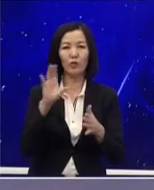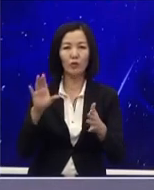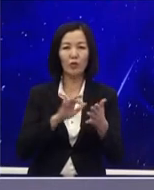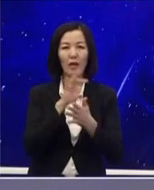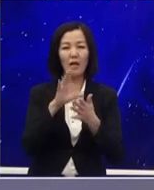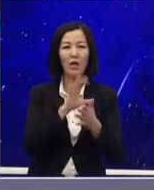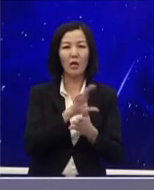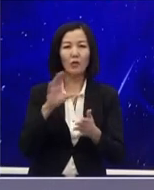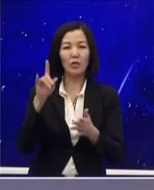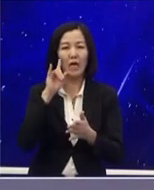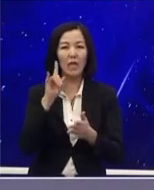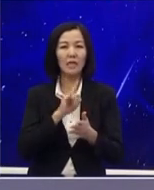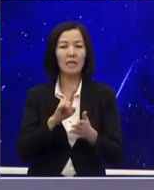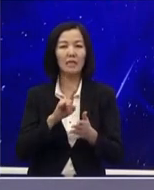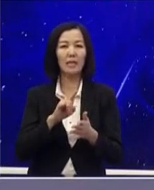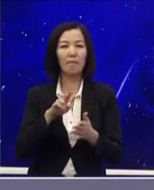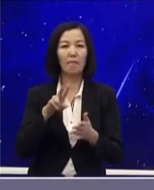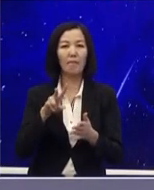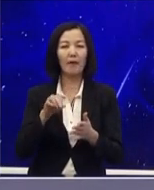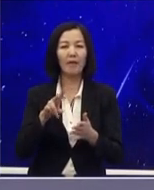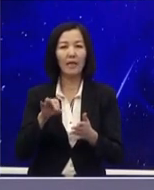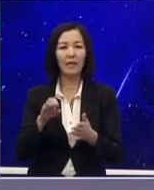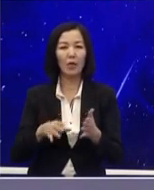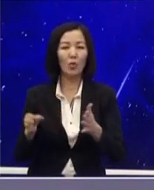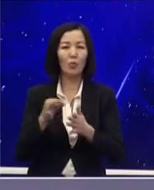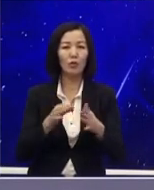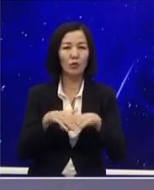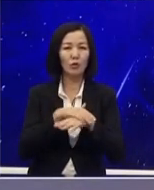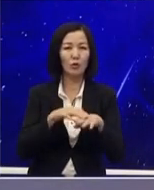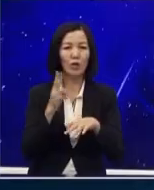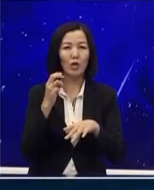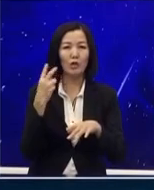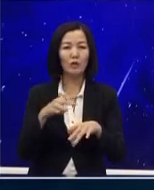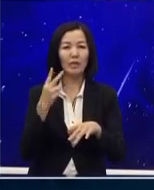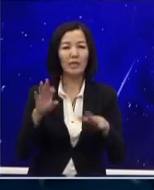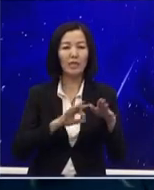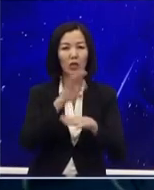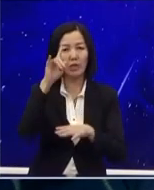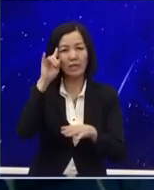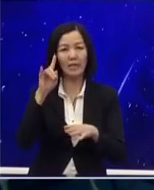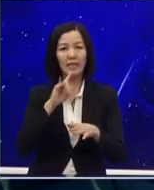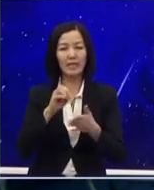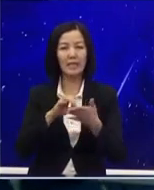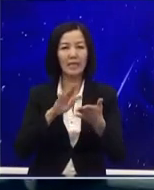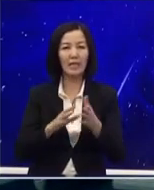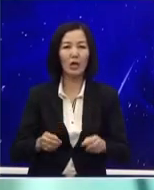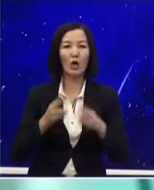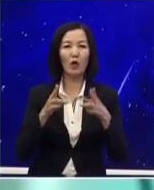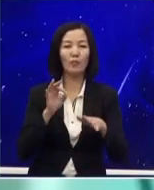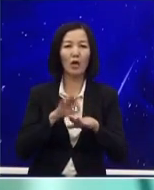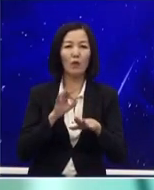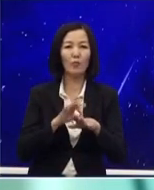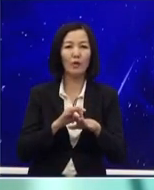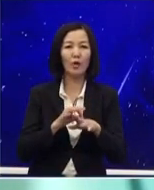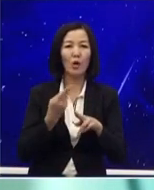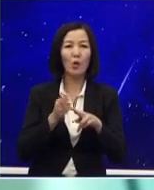қаласы, солтүстік Қазақстан мен Павлодар облысы тұрғындары. 222-сі Шығыс Қазақстанда тіркелген. Қауіпті дерт әсіресе